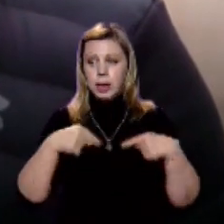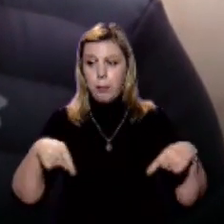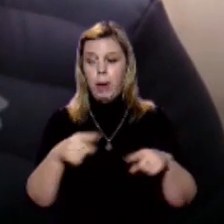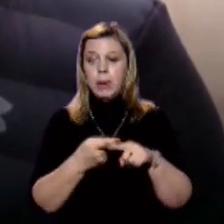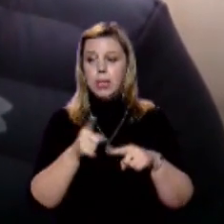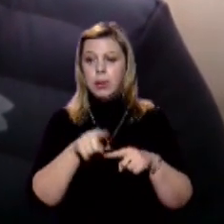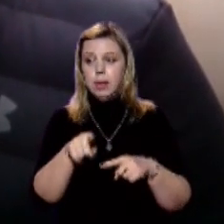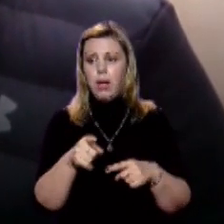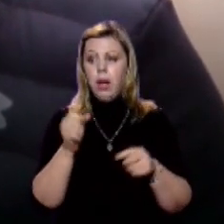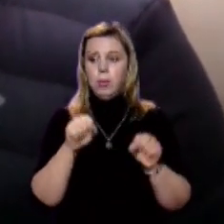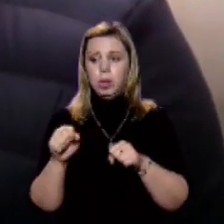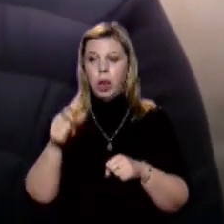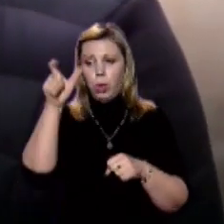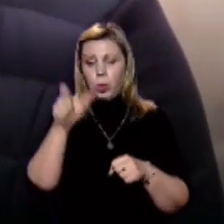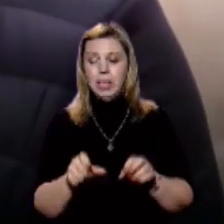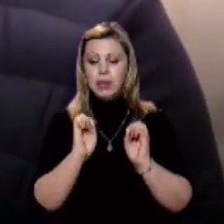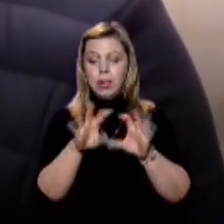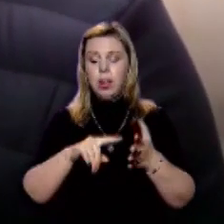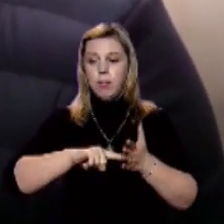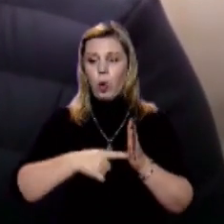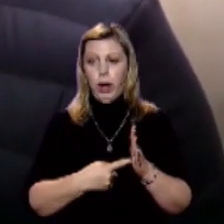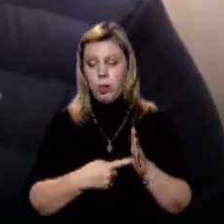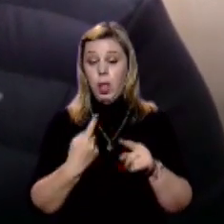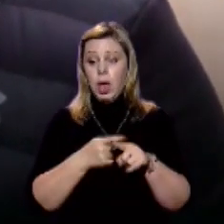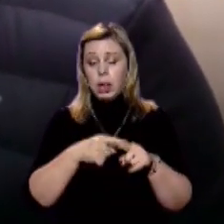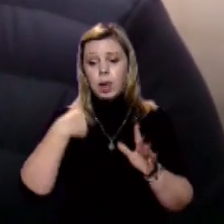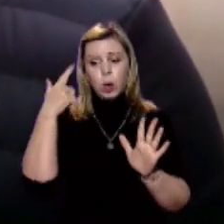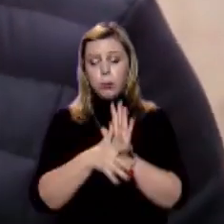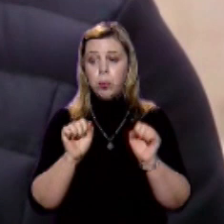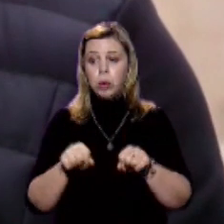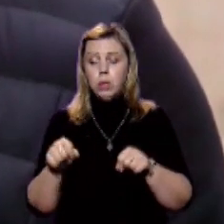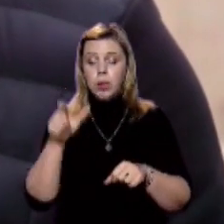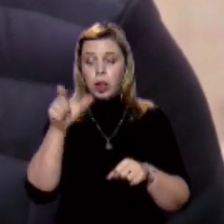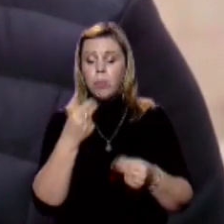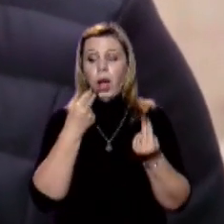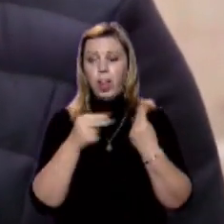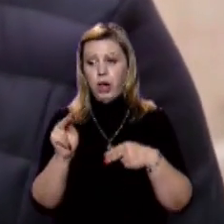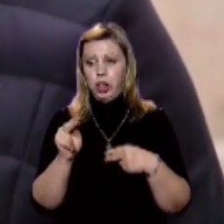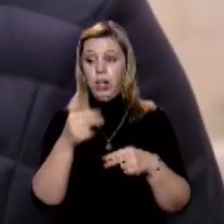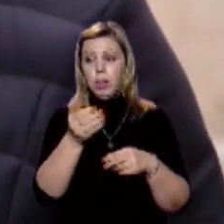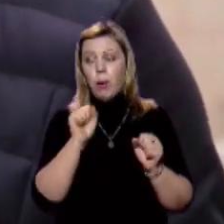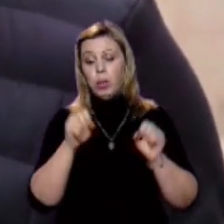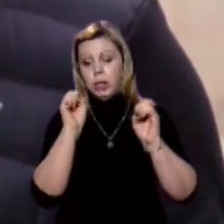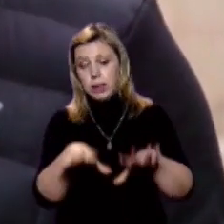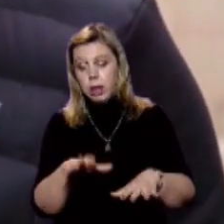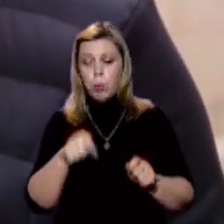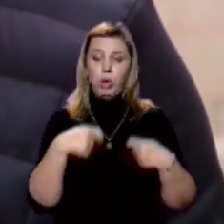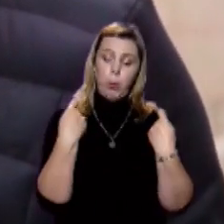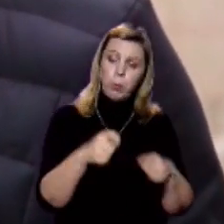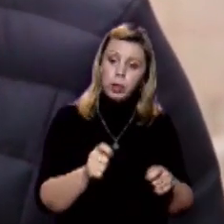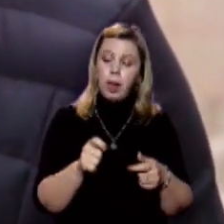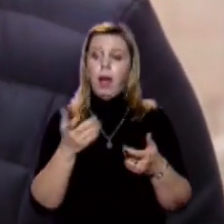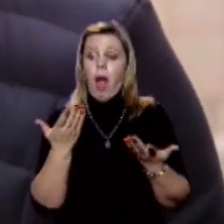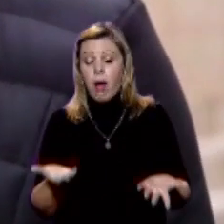це виключно можливість людини здати в оренду. Так і розумію, можливо, для людини це буде і краще. Вона може здати, може продати, а